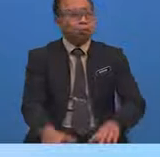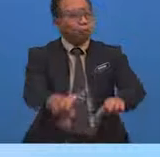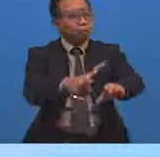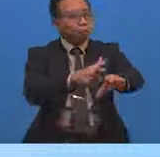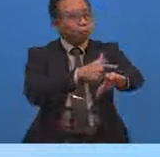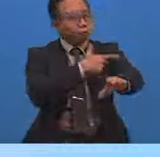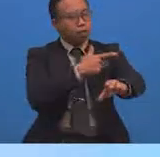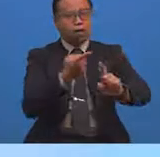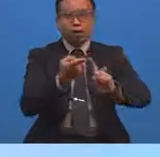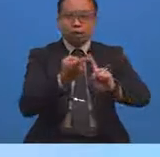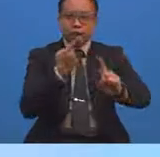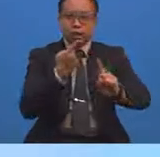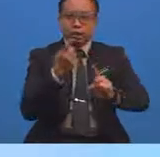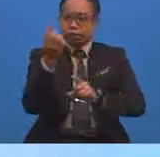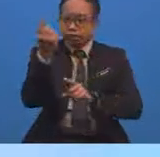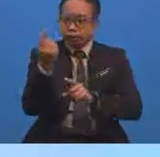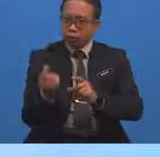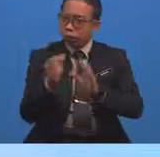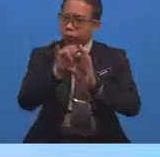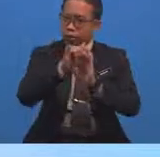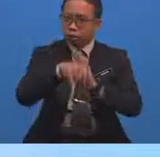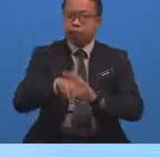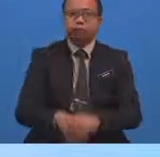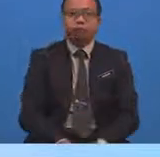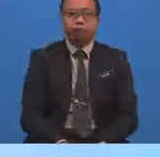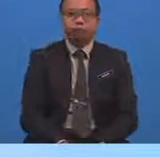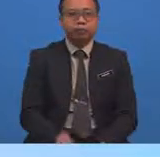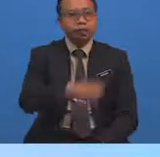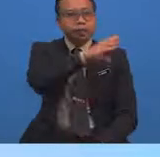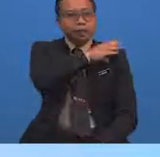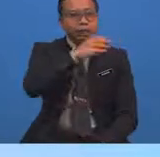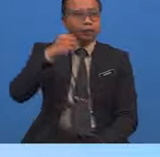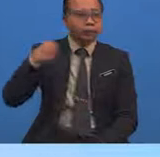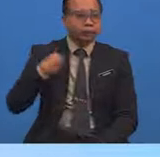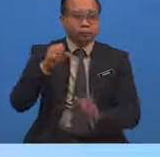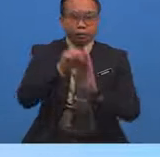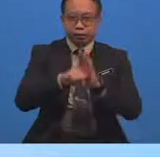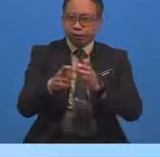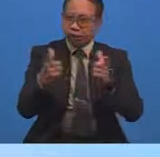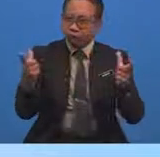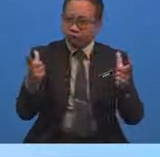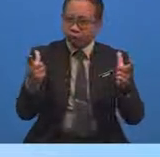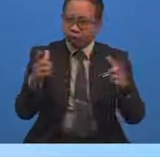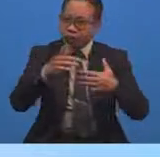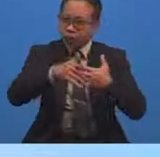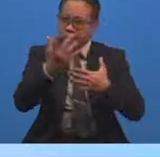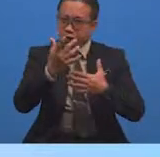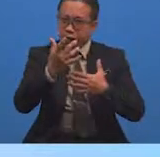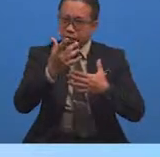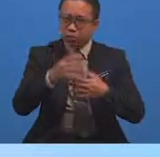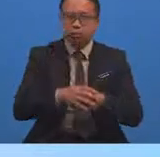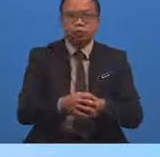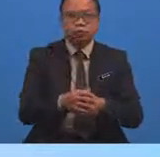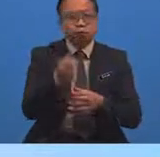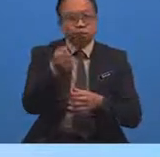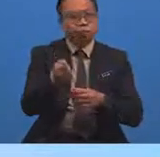panjang daripada jarum jam Day selain panggilan jarum menit kamu